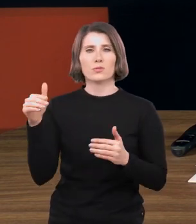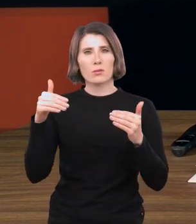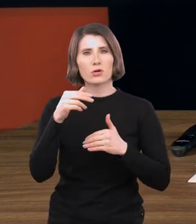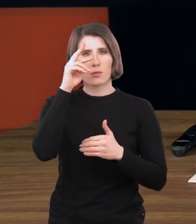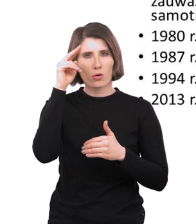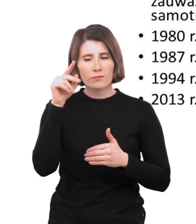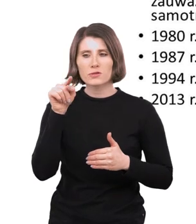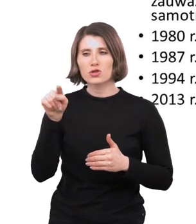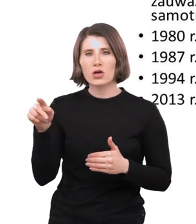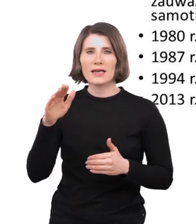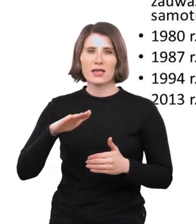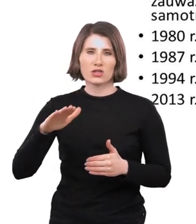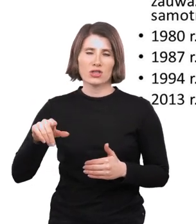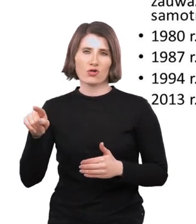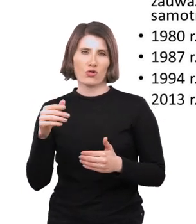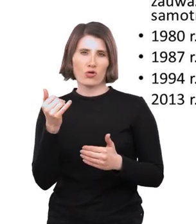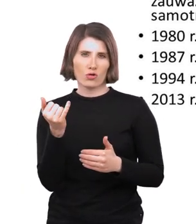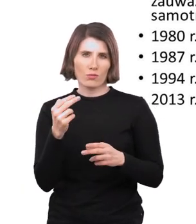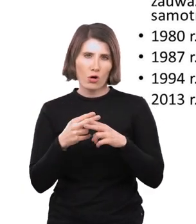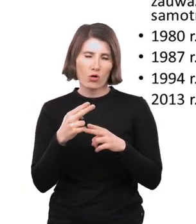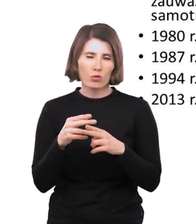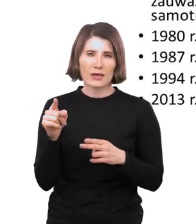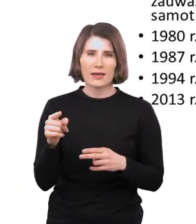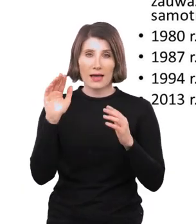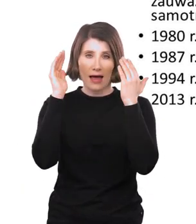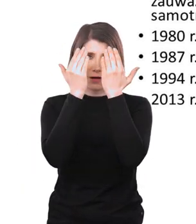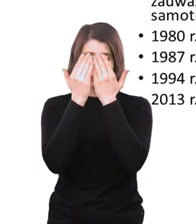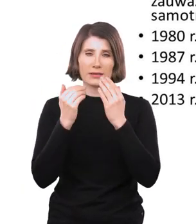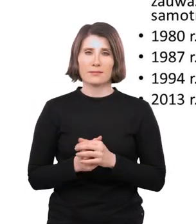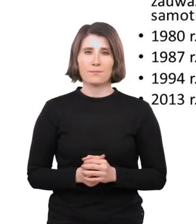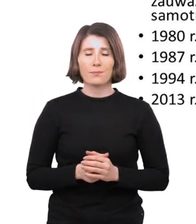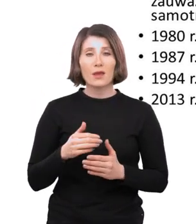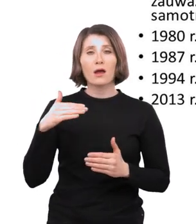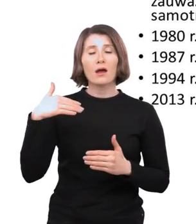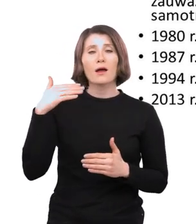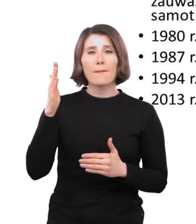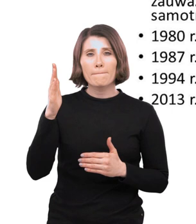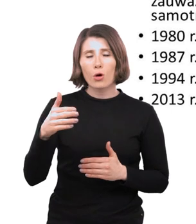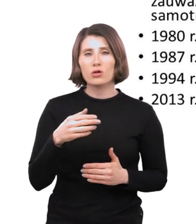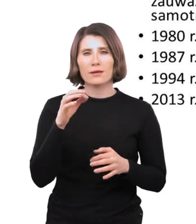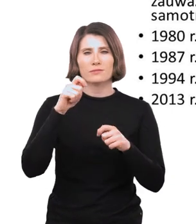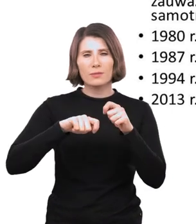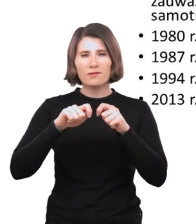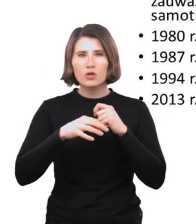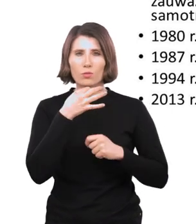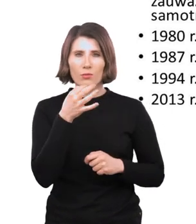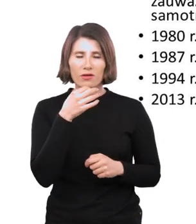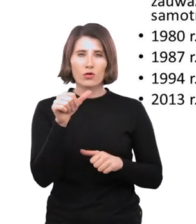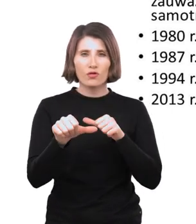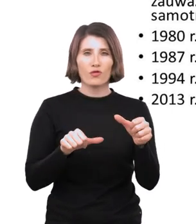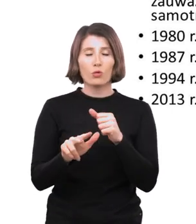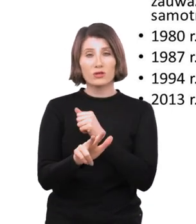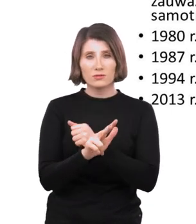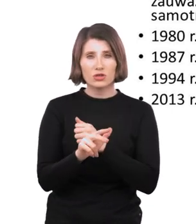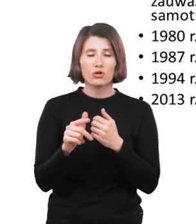autystyczne. A rewizja tej kwalifikacji w 1987 roku, czyli